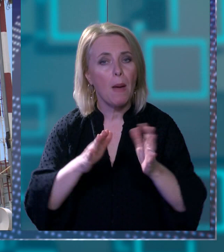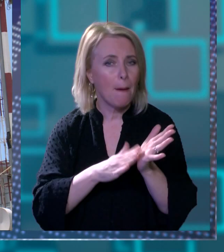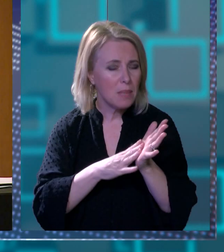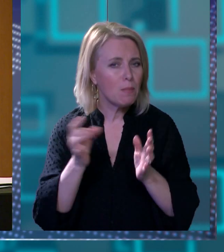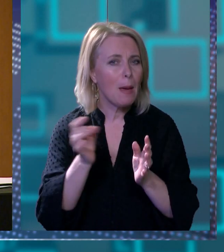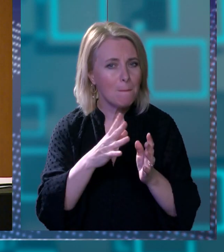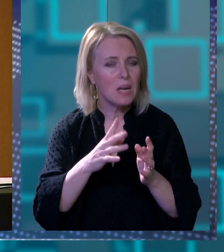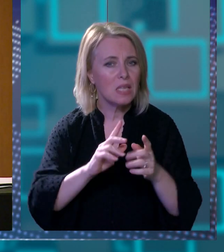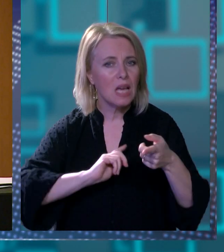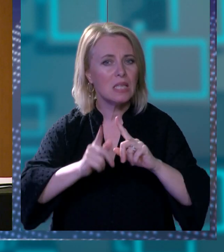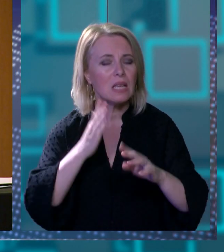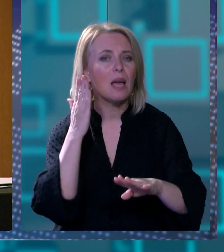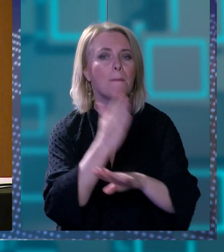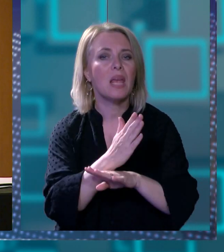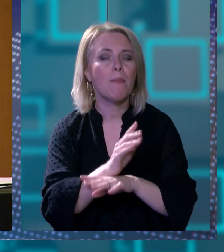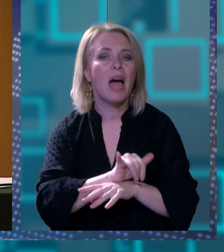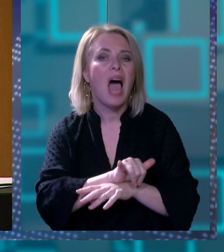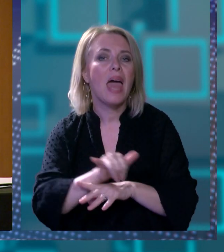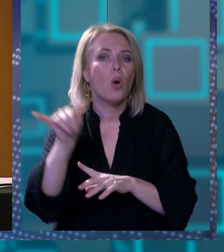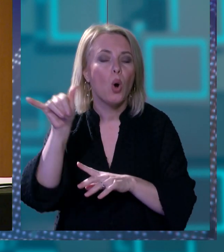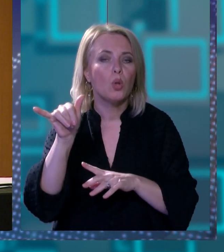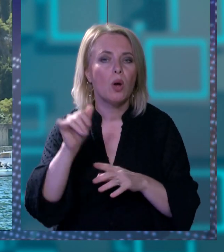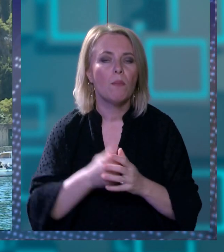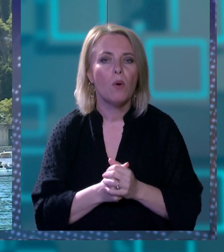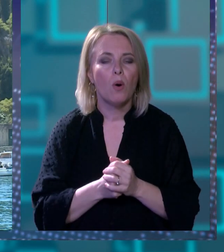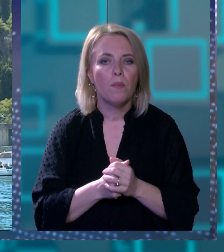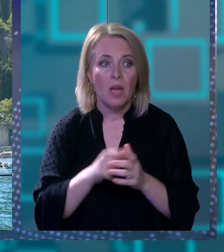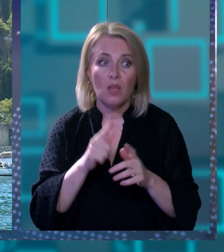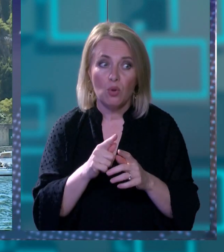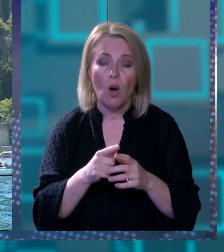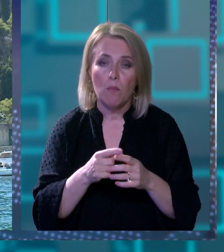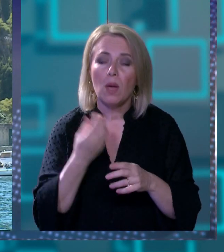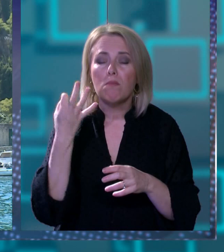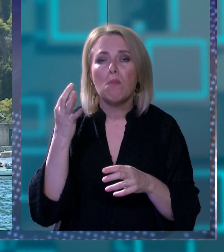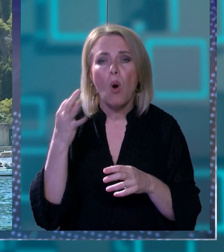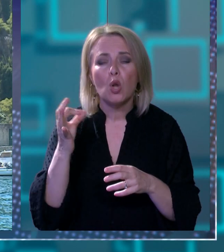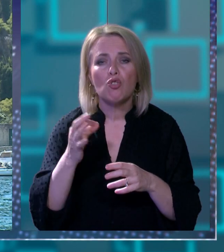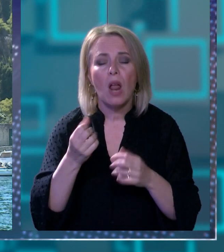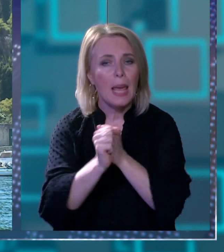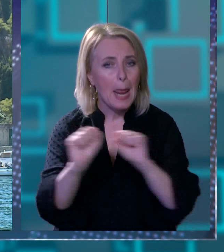autoceste. To bi nam, kaže župan, bitno doprinijelo ravnomjernom turističkom razvoju svih dijelova županije.